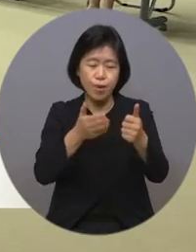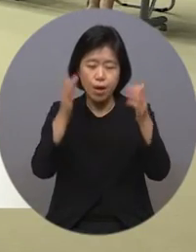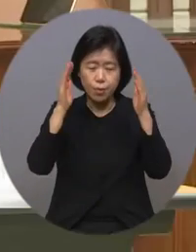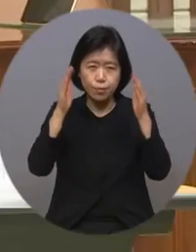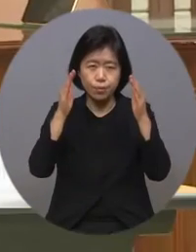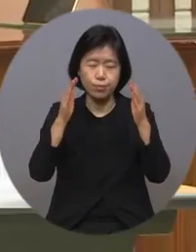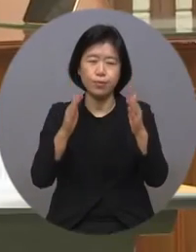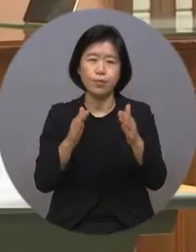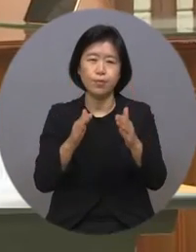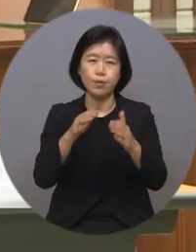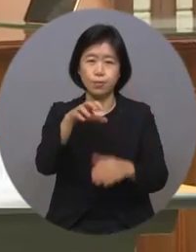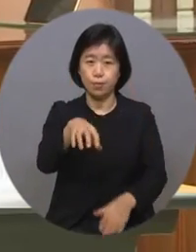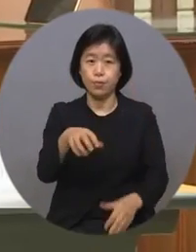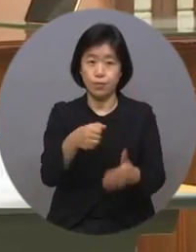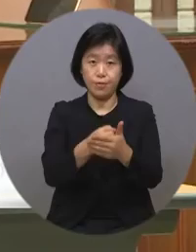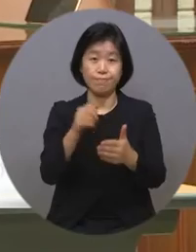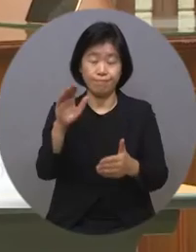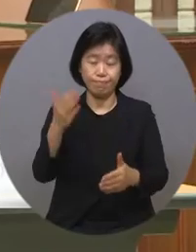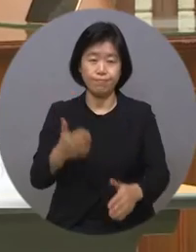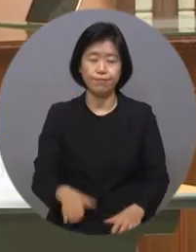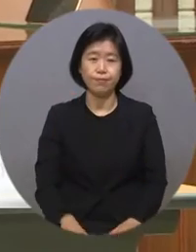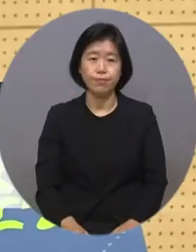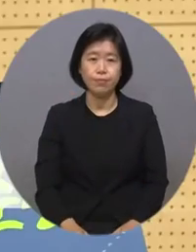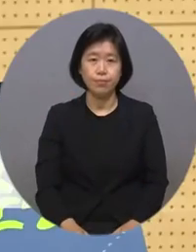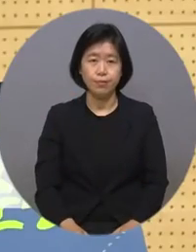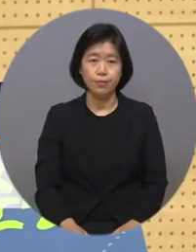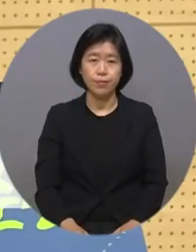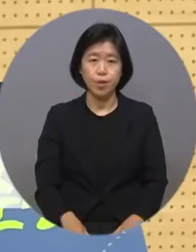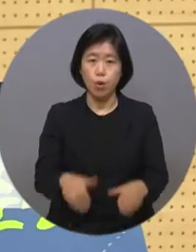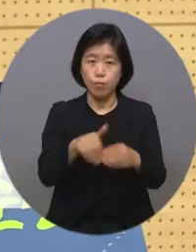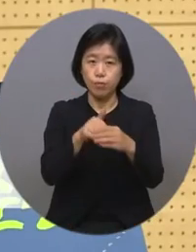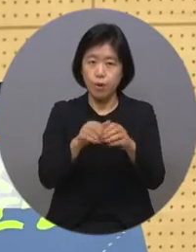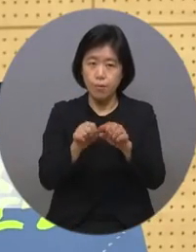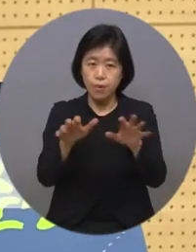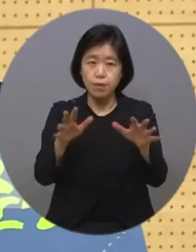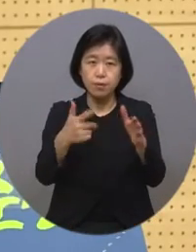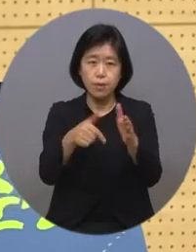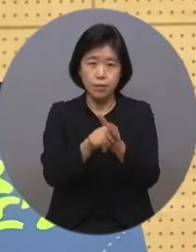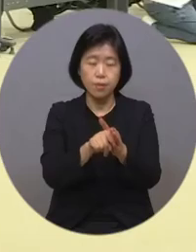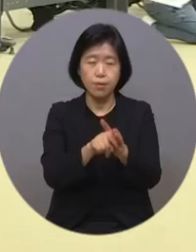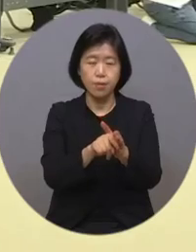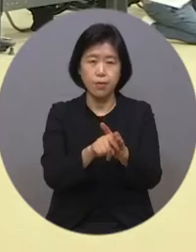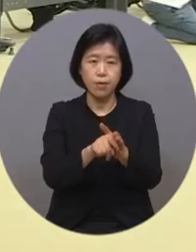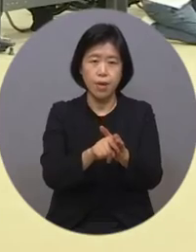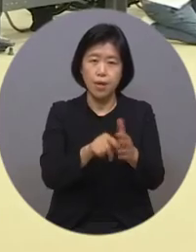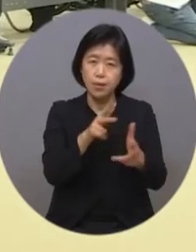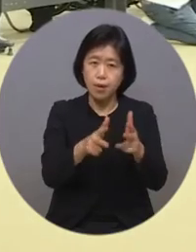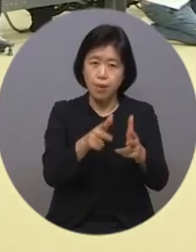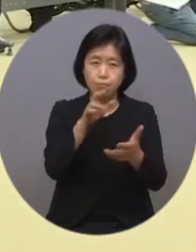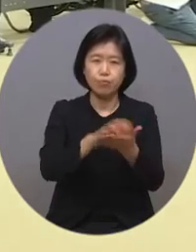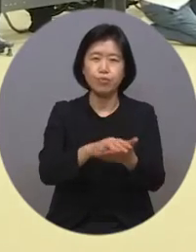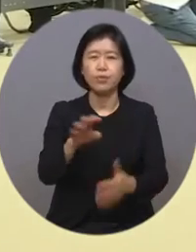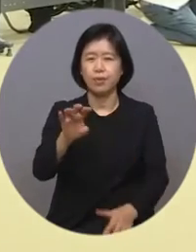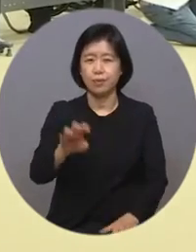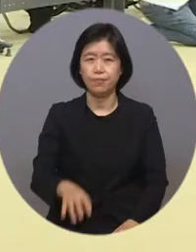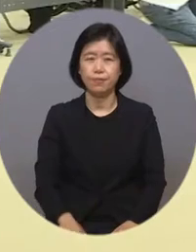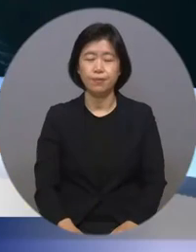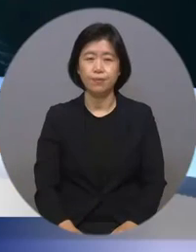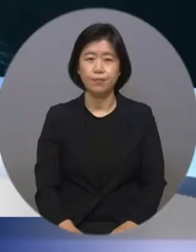결과로 순천시는 장애인 평생학습 문화 확산을 목표로 40여 개 사업을 추진하고 있습니다.